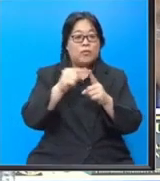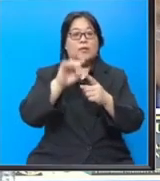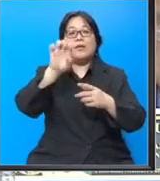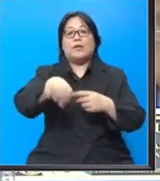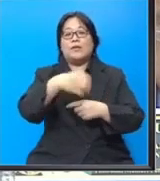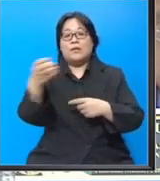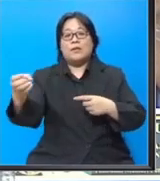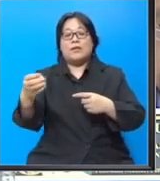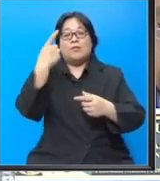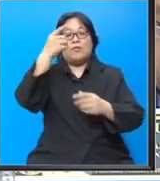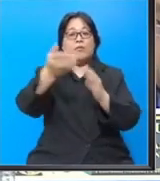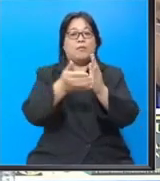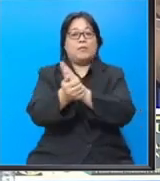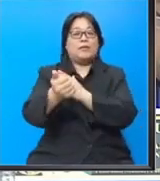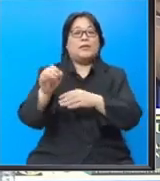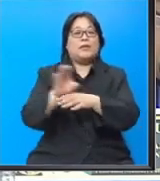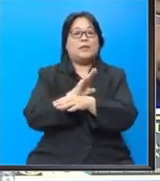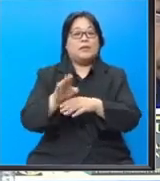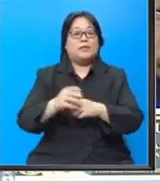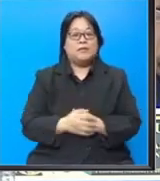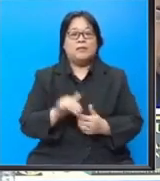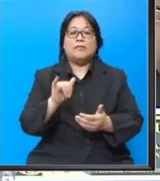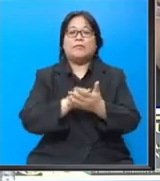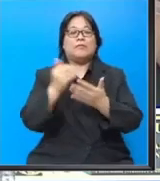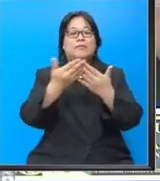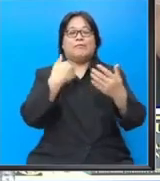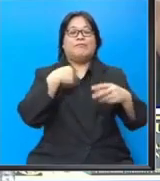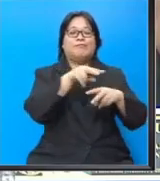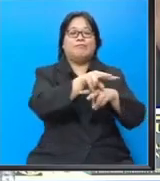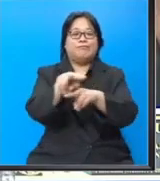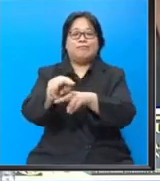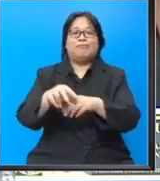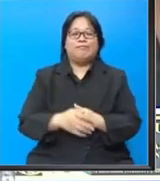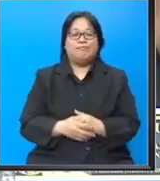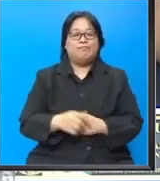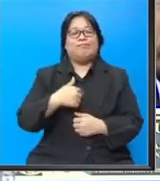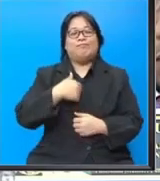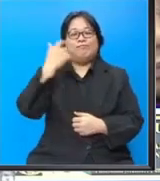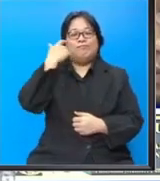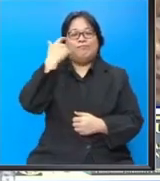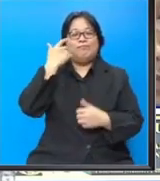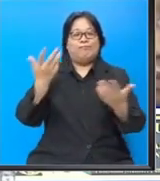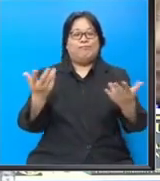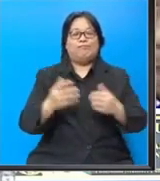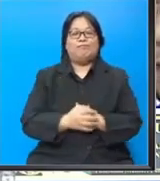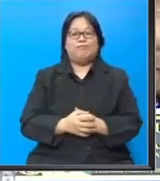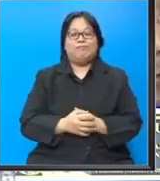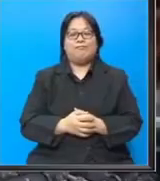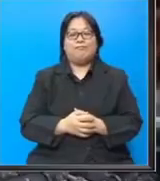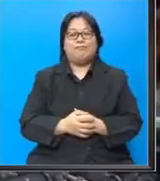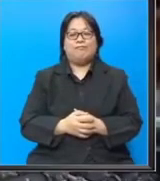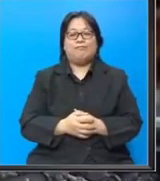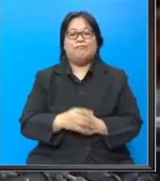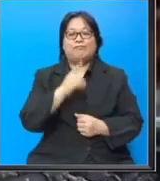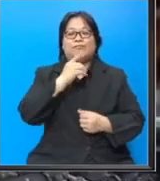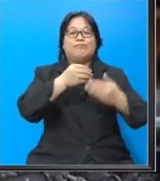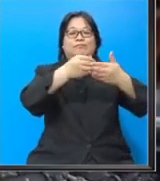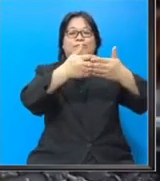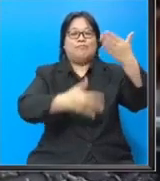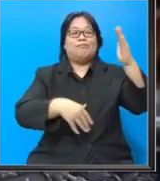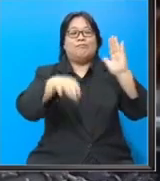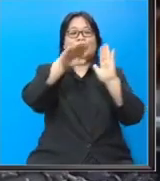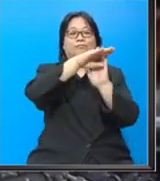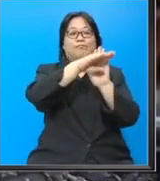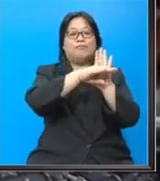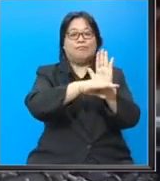skill for business blogs ya ini senang kita monitor saya enggak sagatrade sebanyak lagi